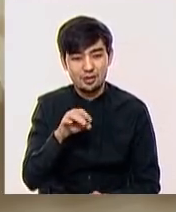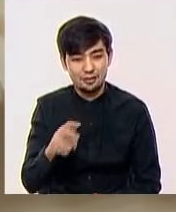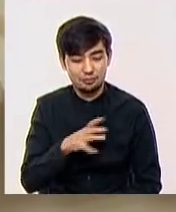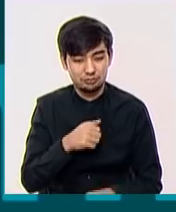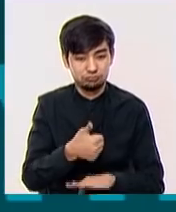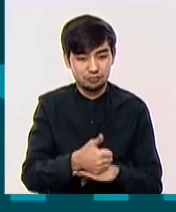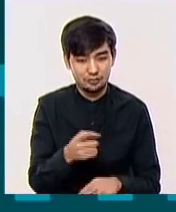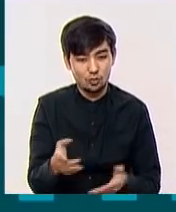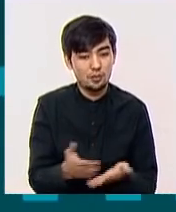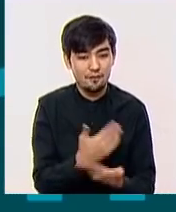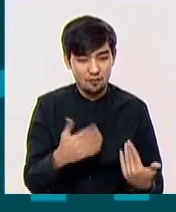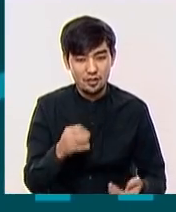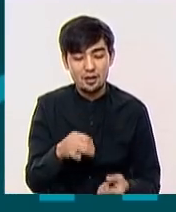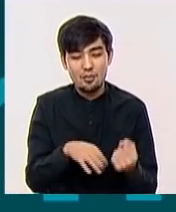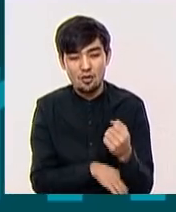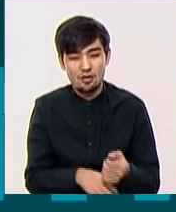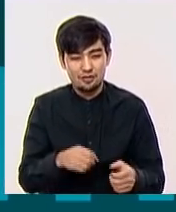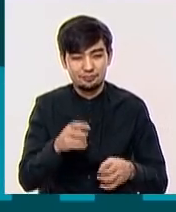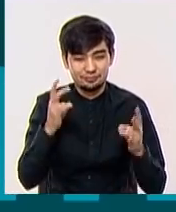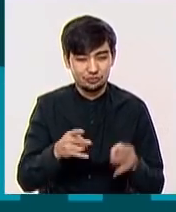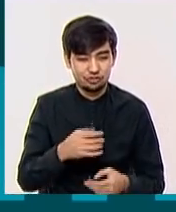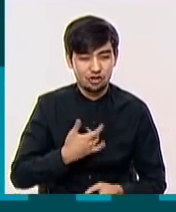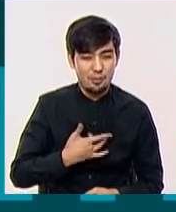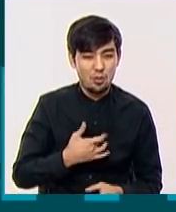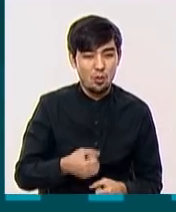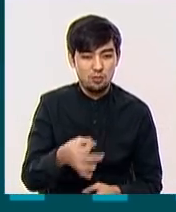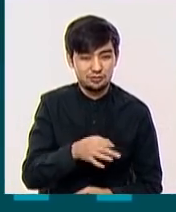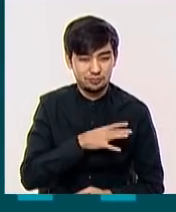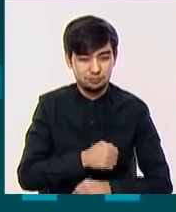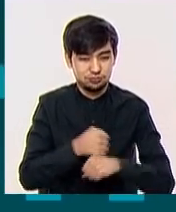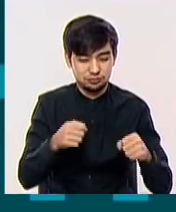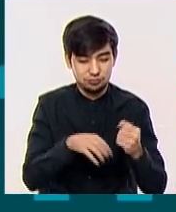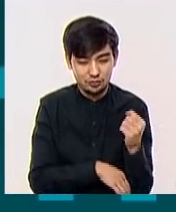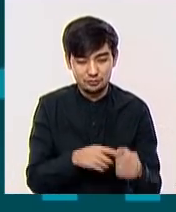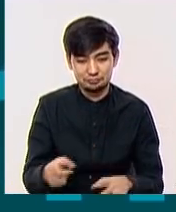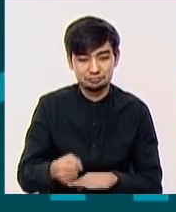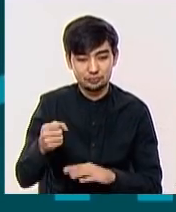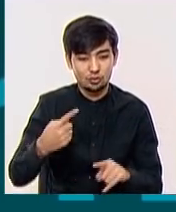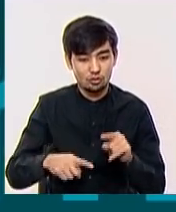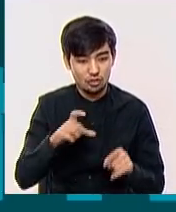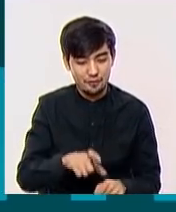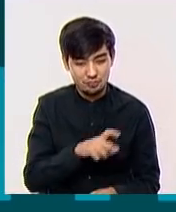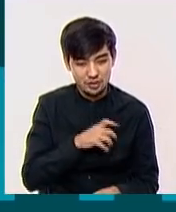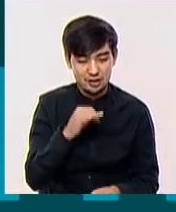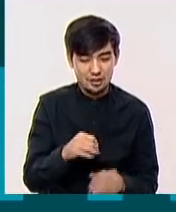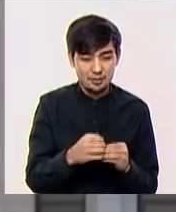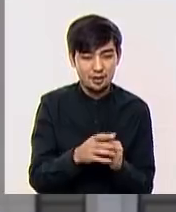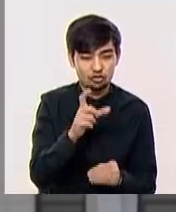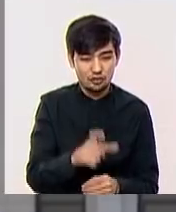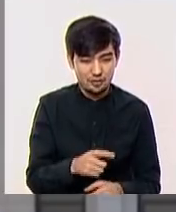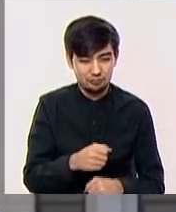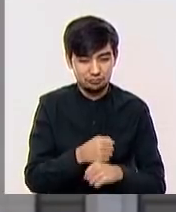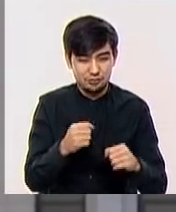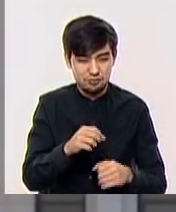Ермекбаева отправили в отставку после трагедии в Жамбылской области. Тогда жертвами взрывов на складе боеприпасов стали 15 человек. И